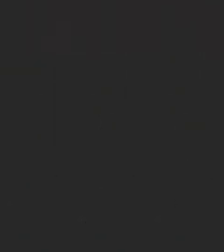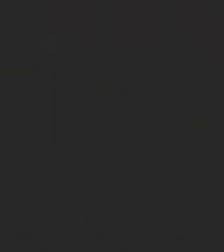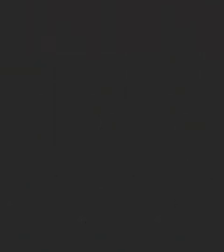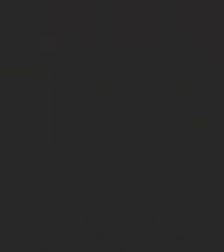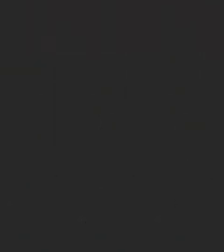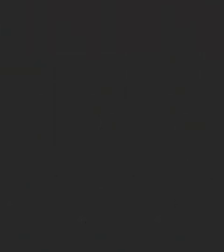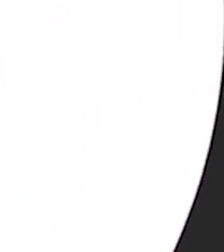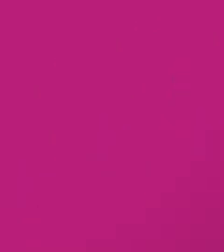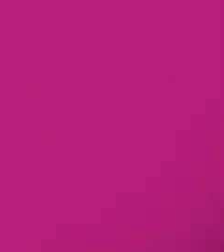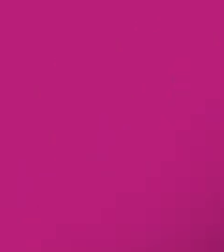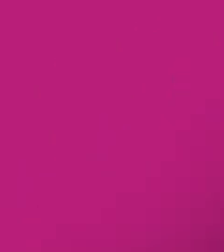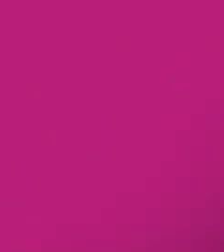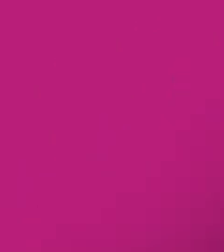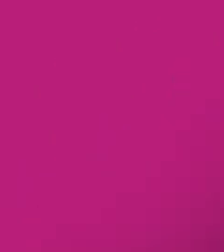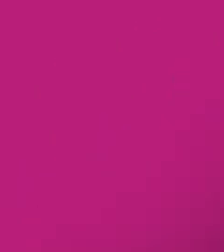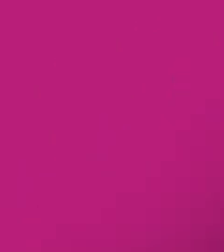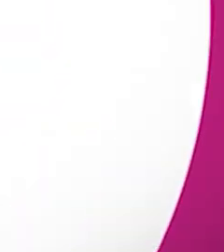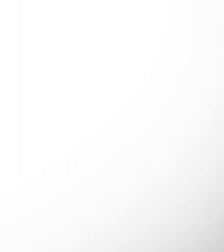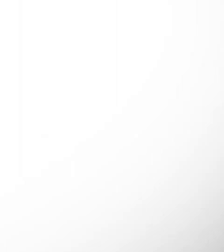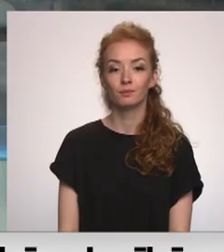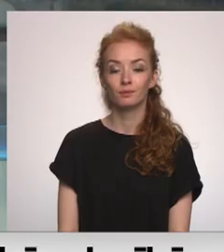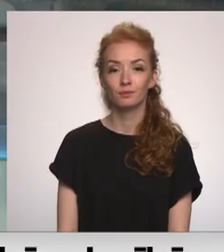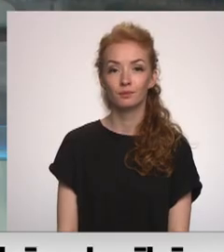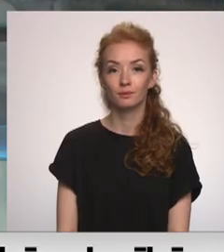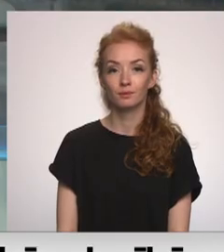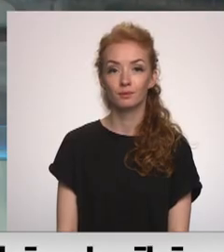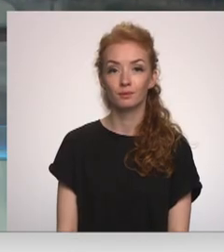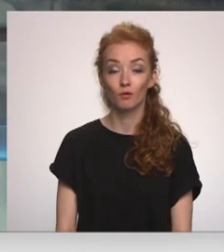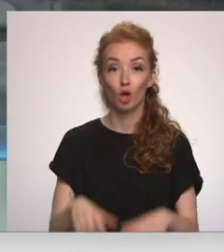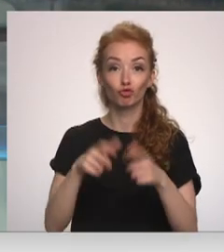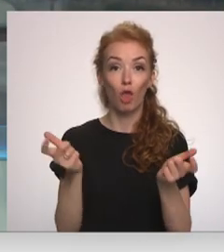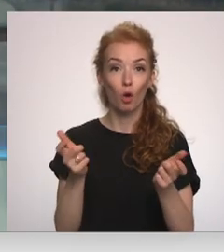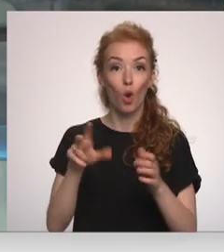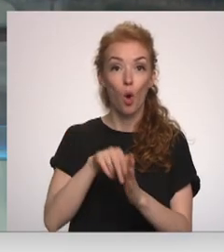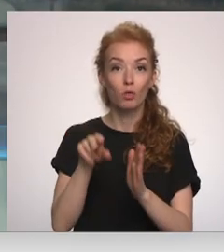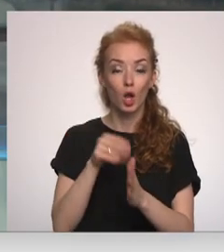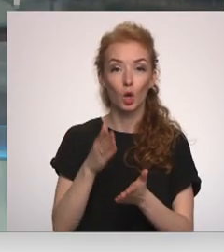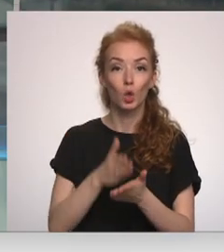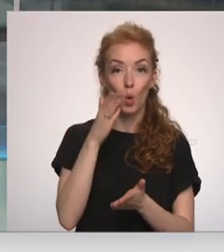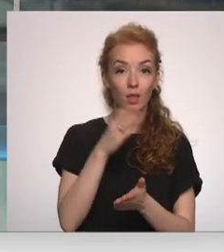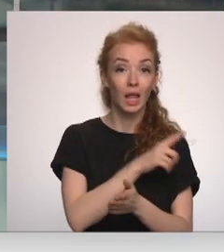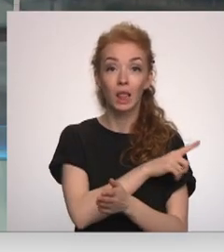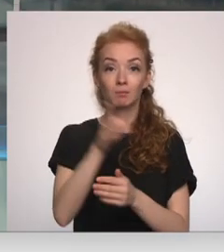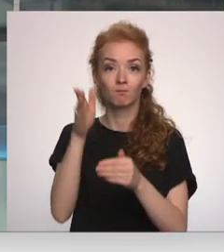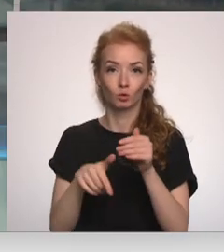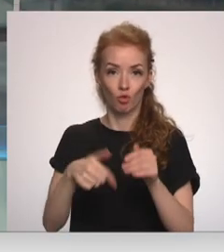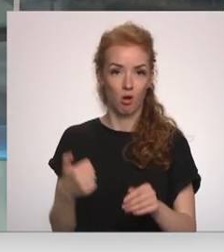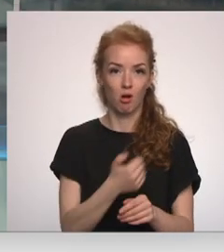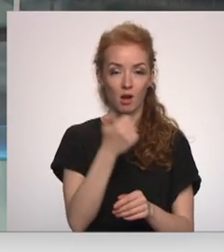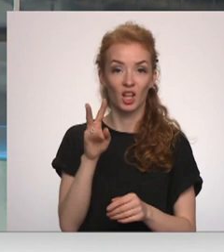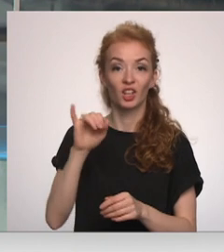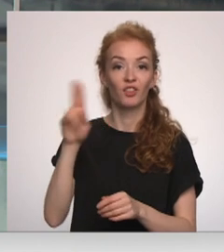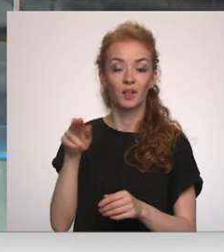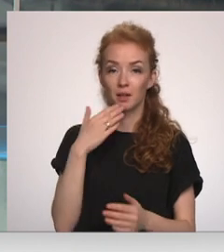Re, viss ēters ir te! Čeku loterija visticamāk notiks vien līdz šā gada beigām. Valsts ieņēmuma